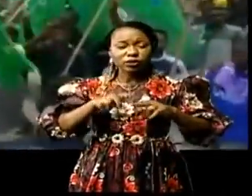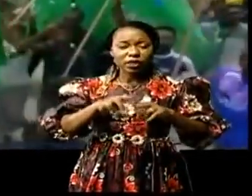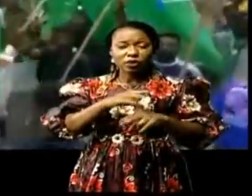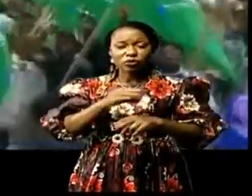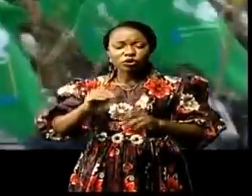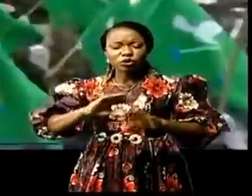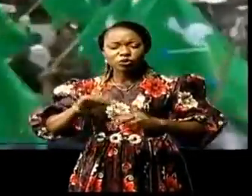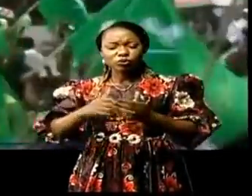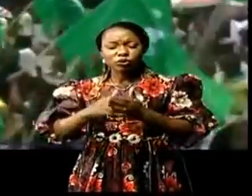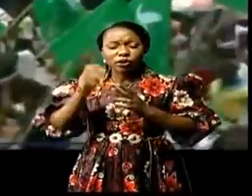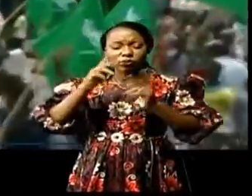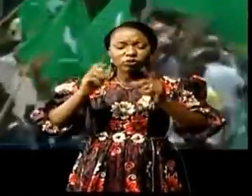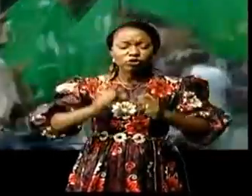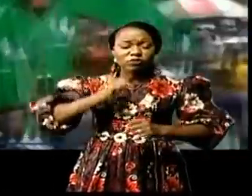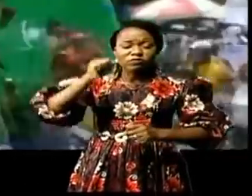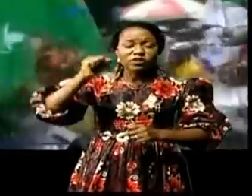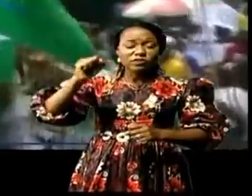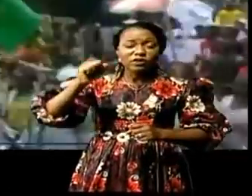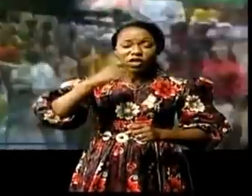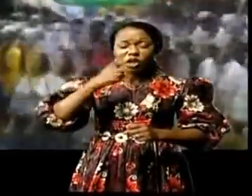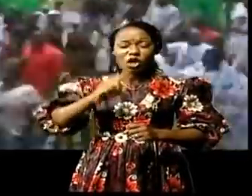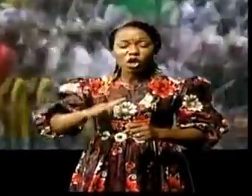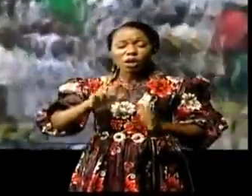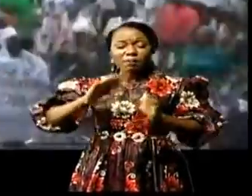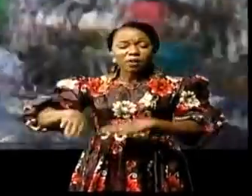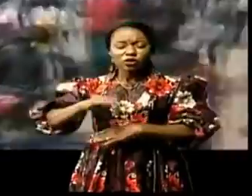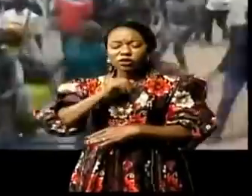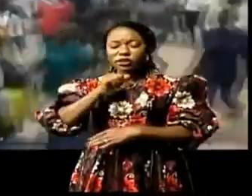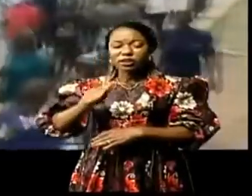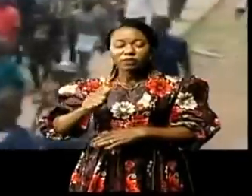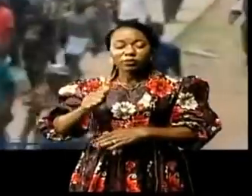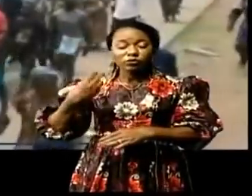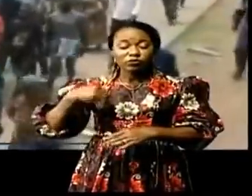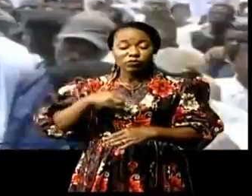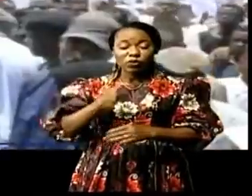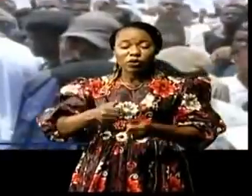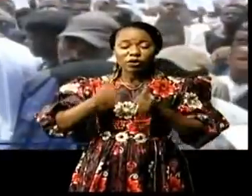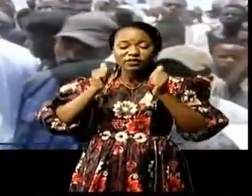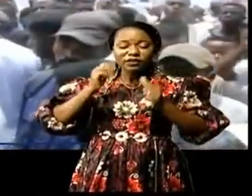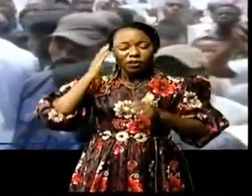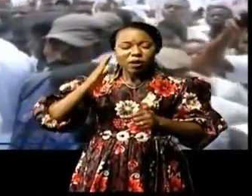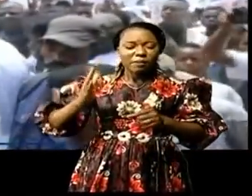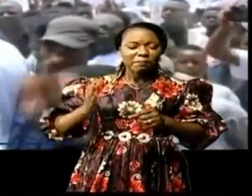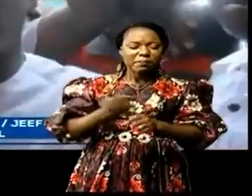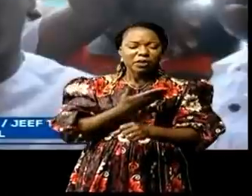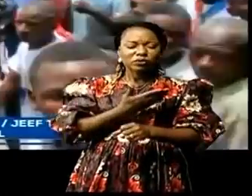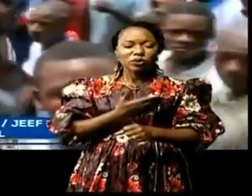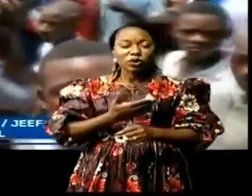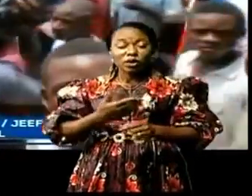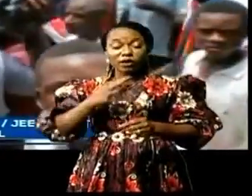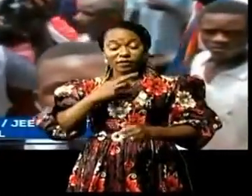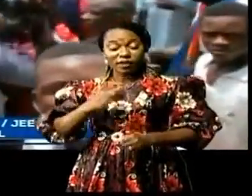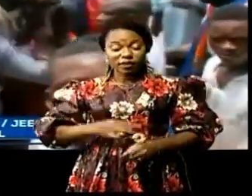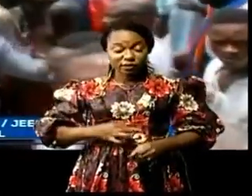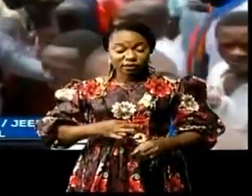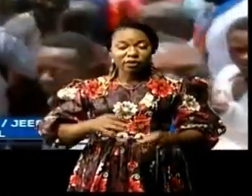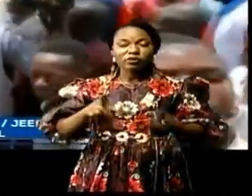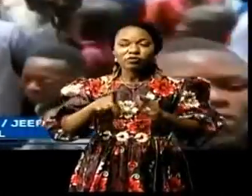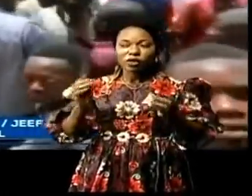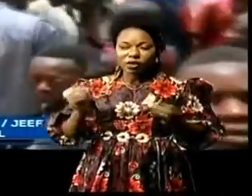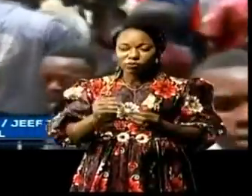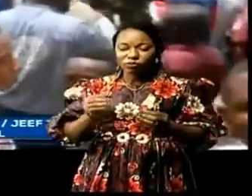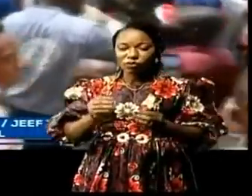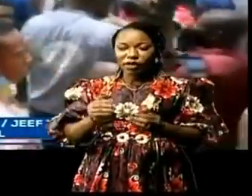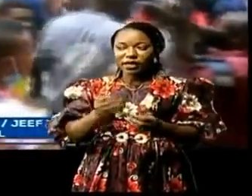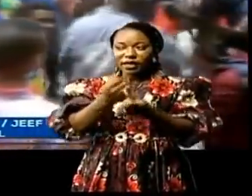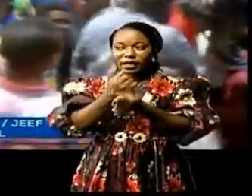pays n'accepteront jamais un coup de force comme un moyen d'arriver au pouvoir. C'est dans la discipline du parti